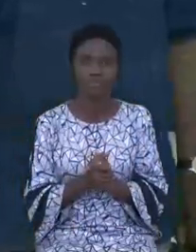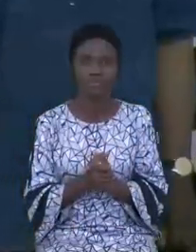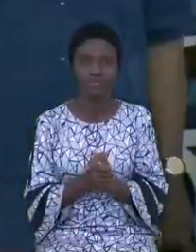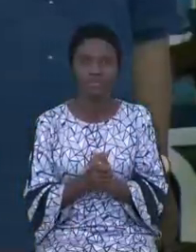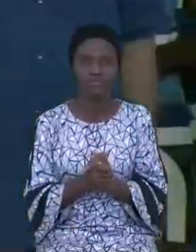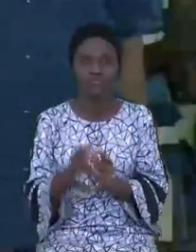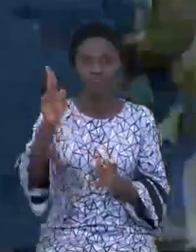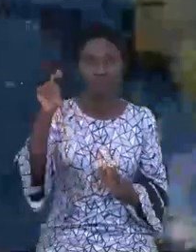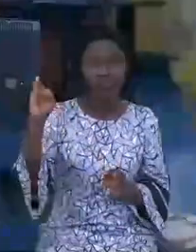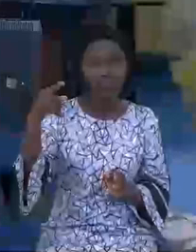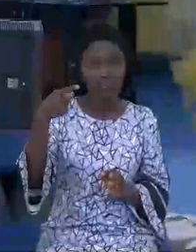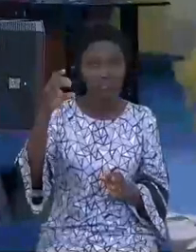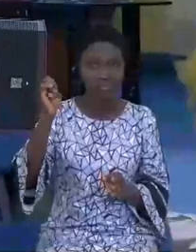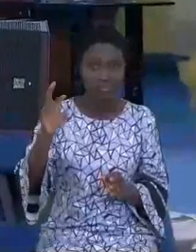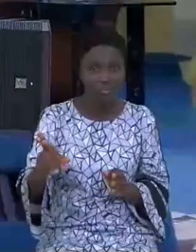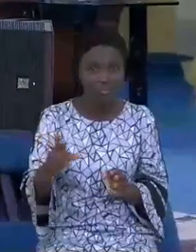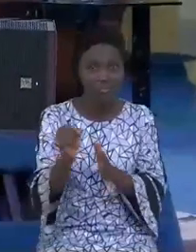État de Nanjing, est-ce que vous êtes là?